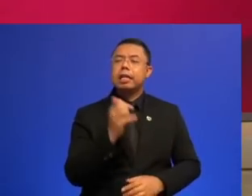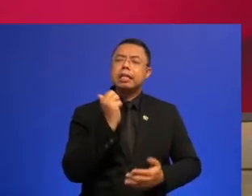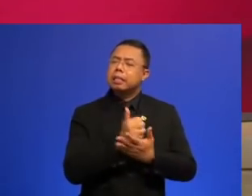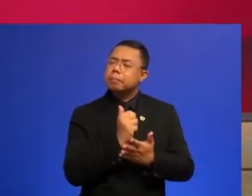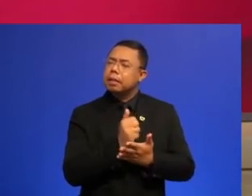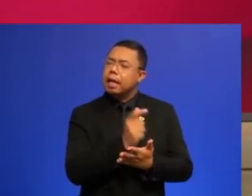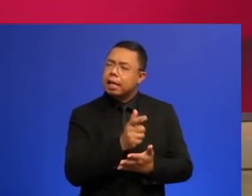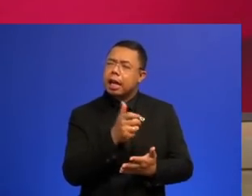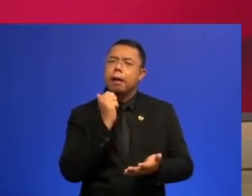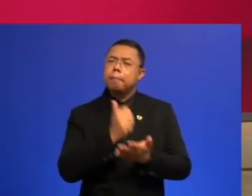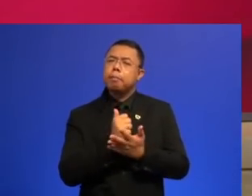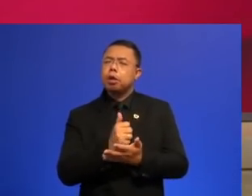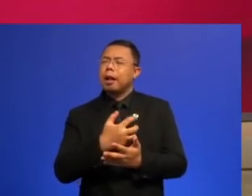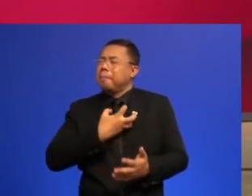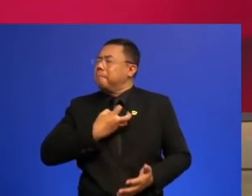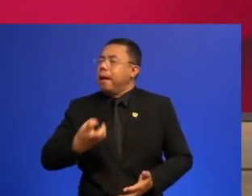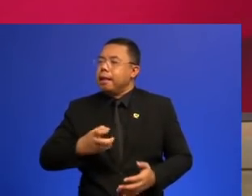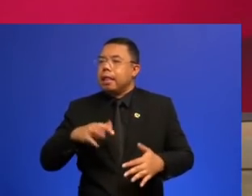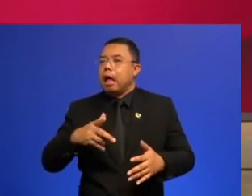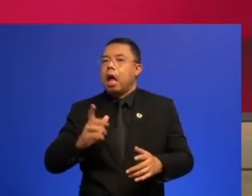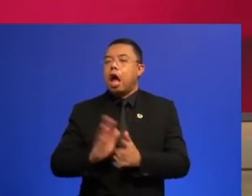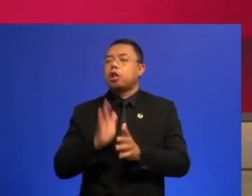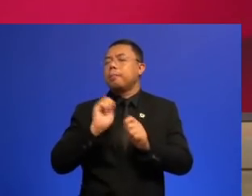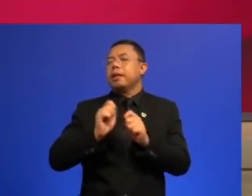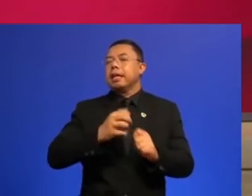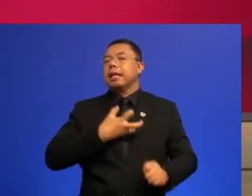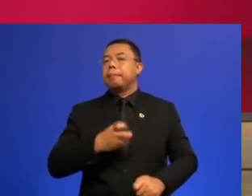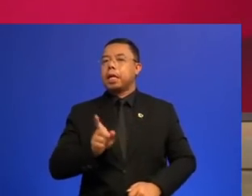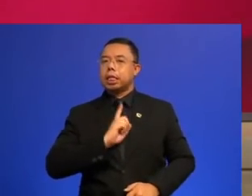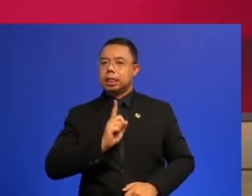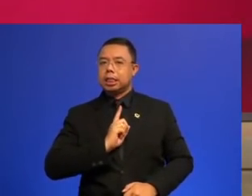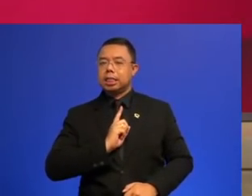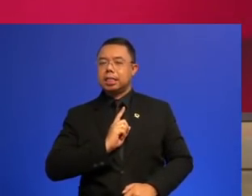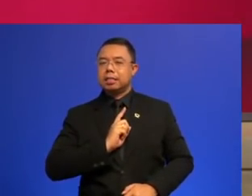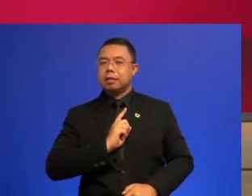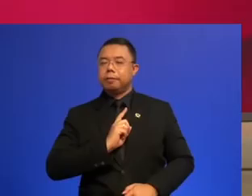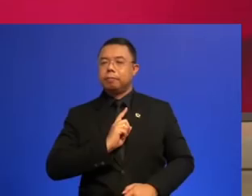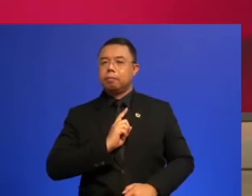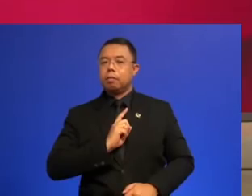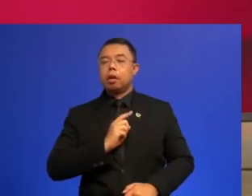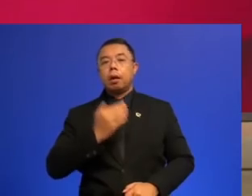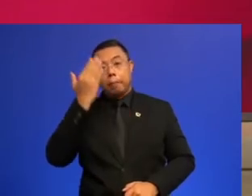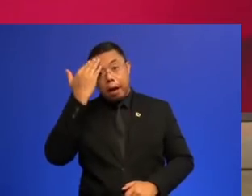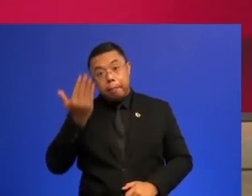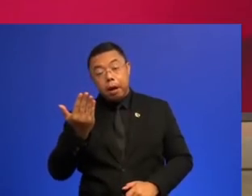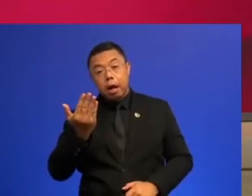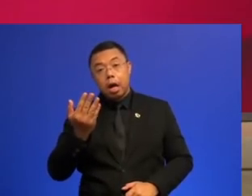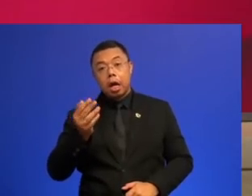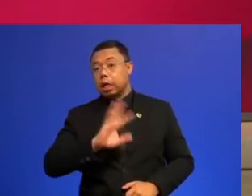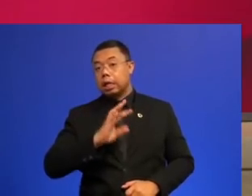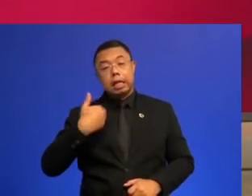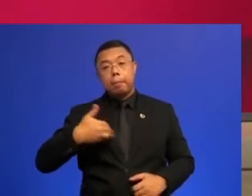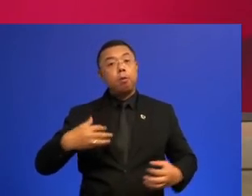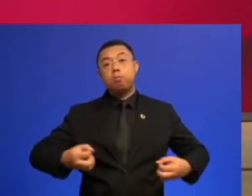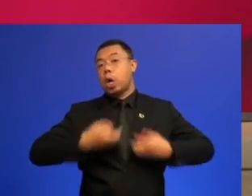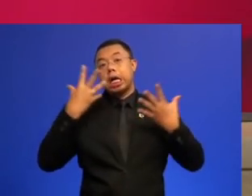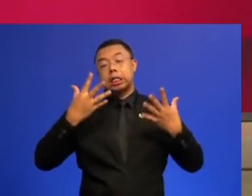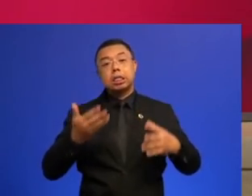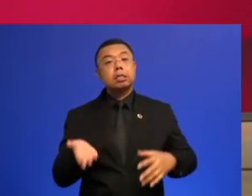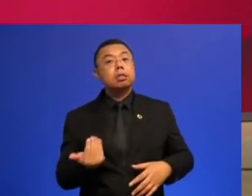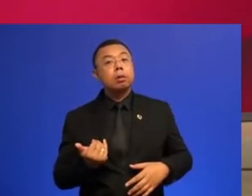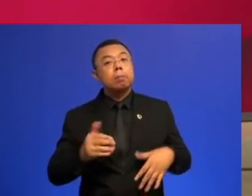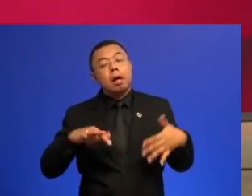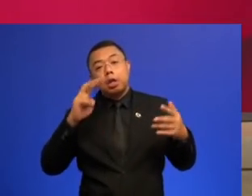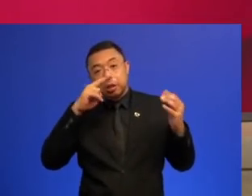sebenarnya betul-betul pahit atau meng-create kepahitan. Sebab ketidakpuasannya terhadap kehidupannya